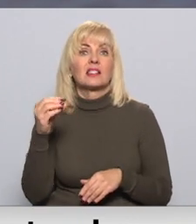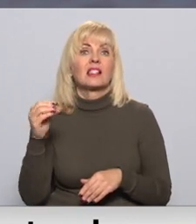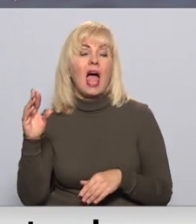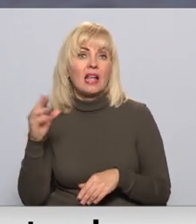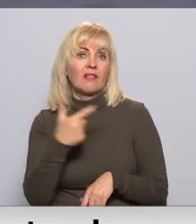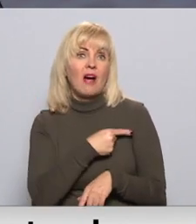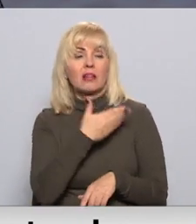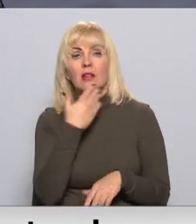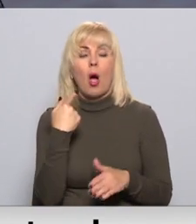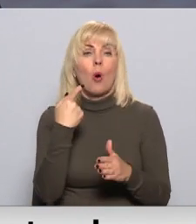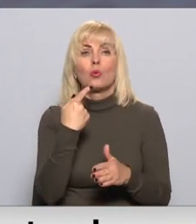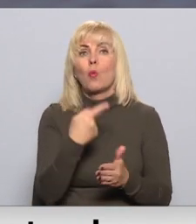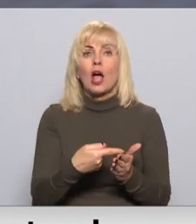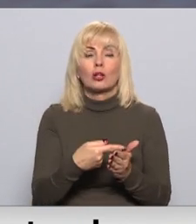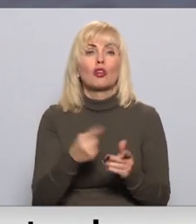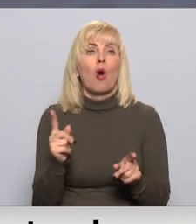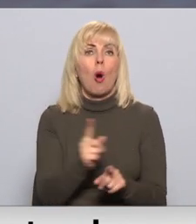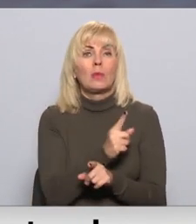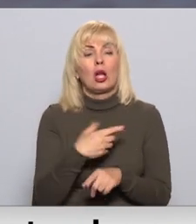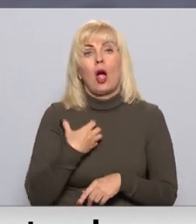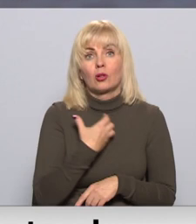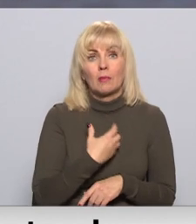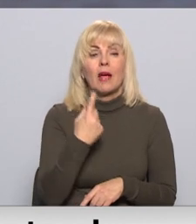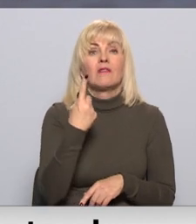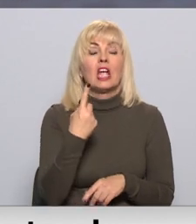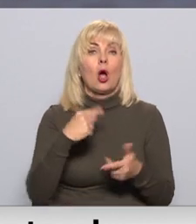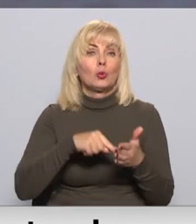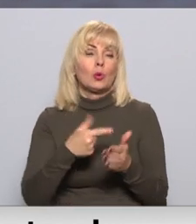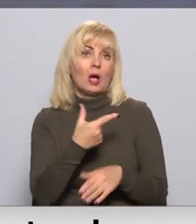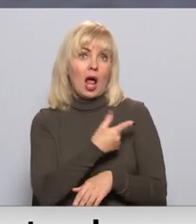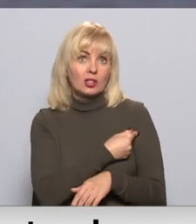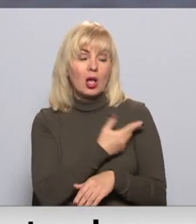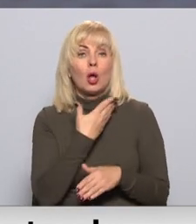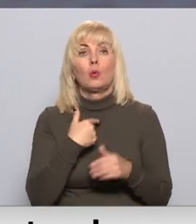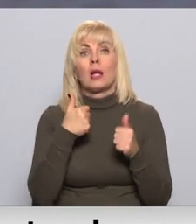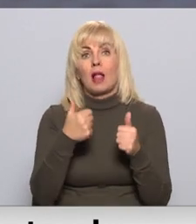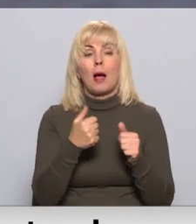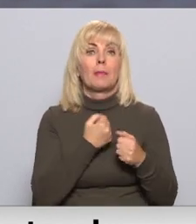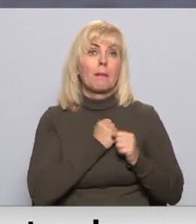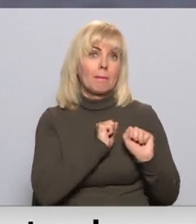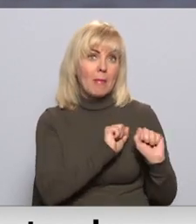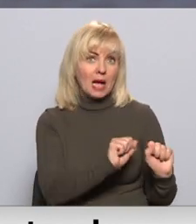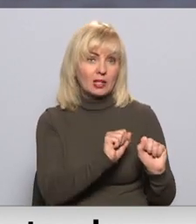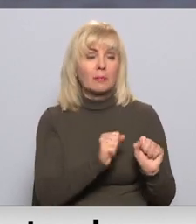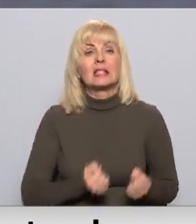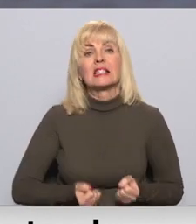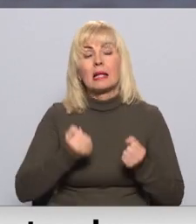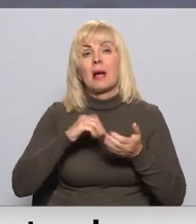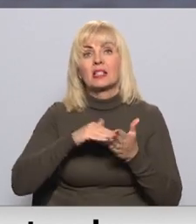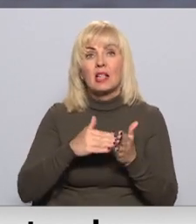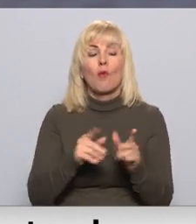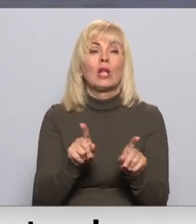kā obligātu nepieciešamību, jo viena deva joprojām ļoti labi pasargā no smagas gaitas, no